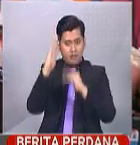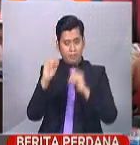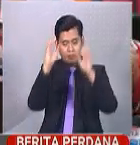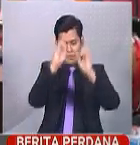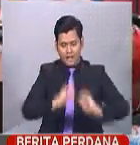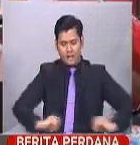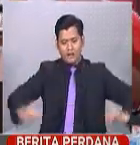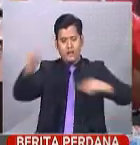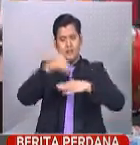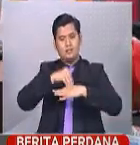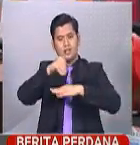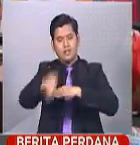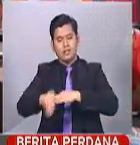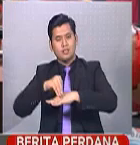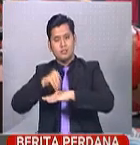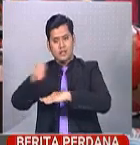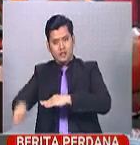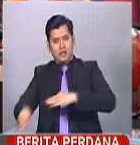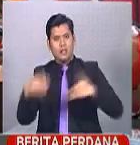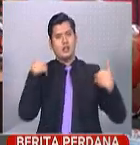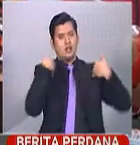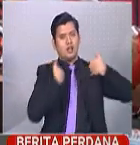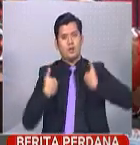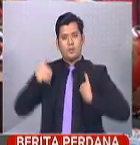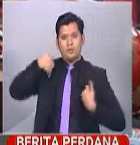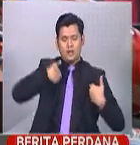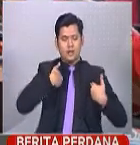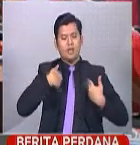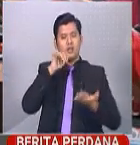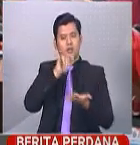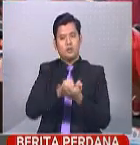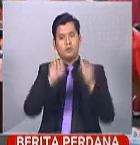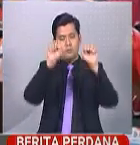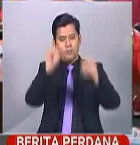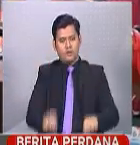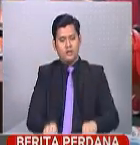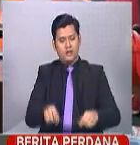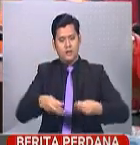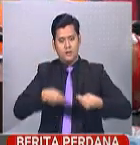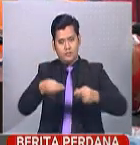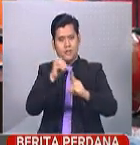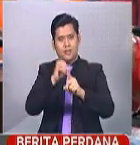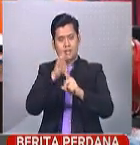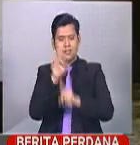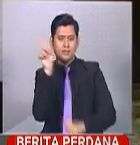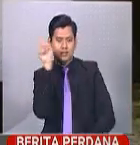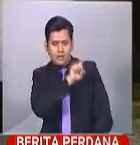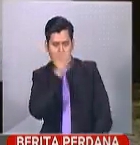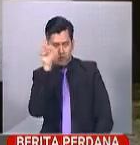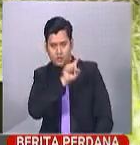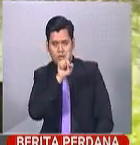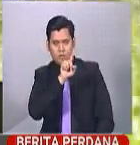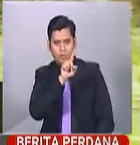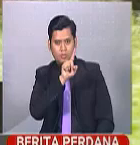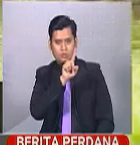didengar kitchen karena kala itu mungkin akibat yang betul hadapi oleh manusia begini